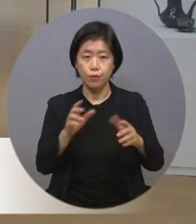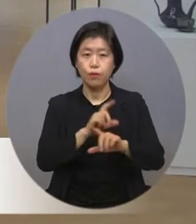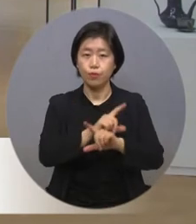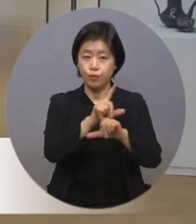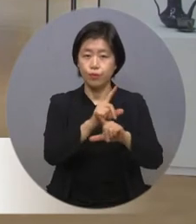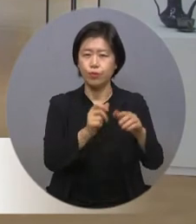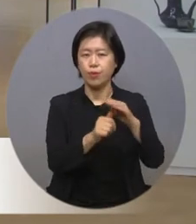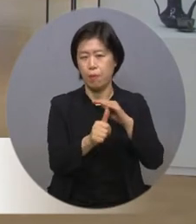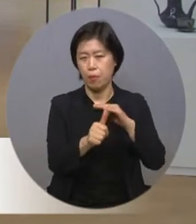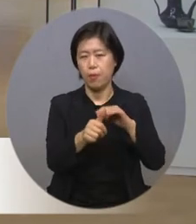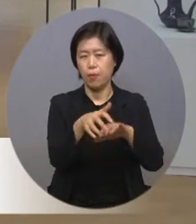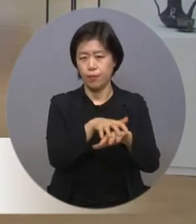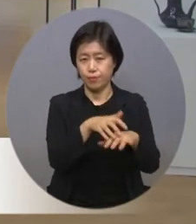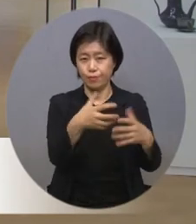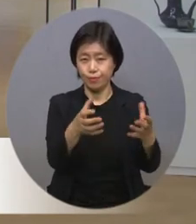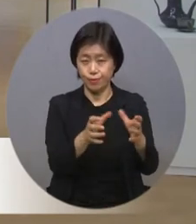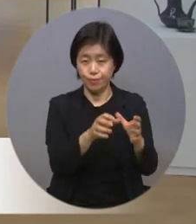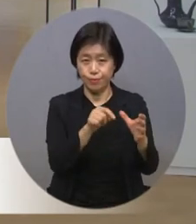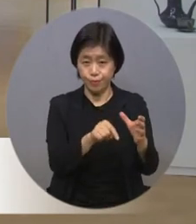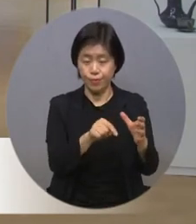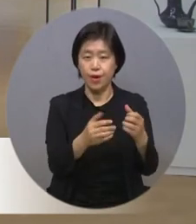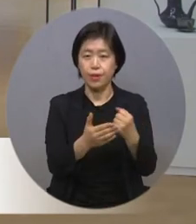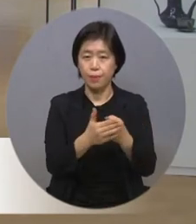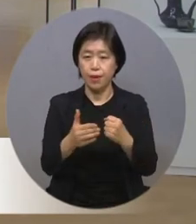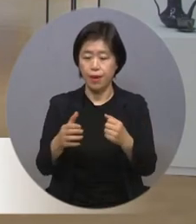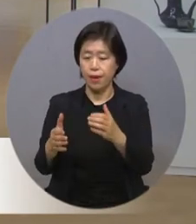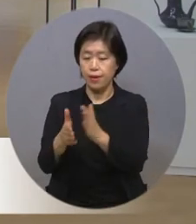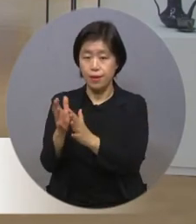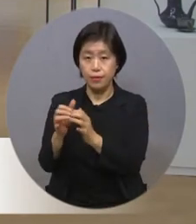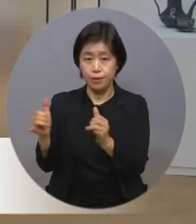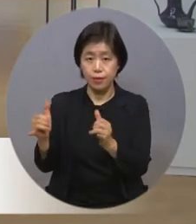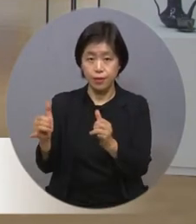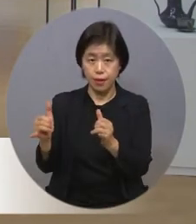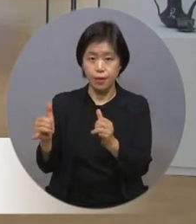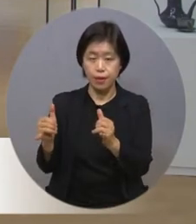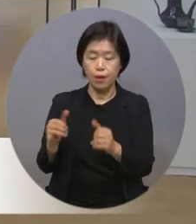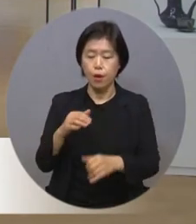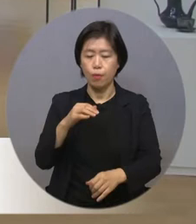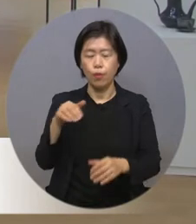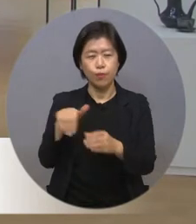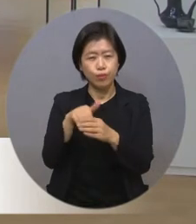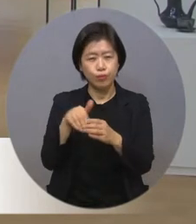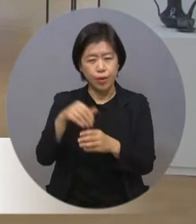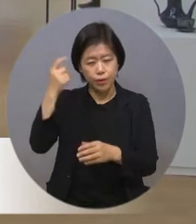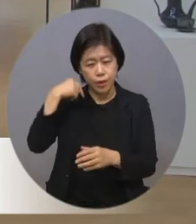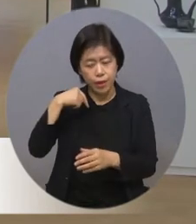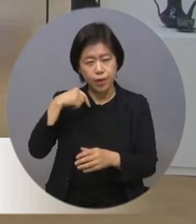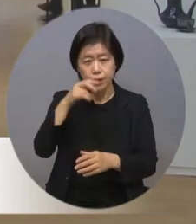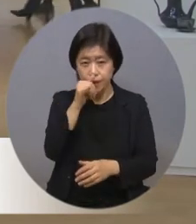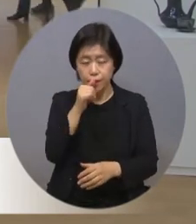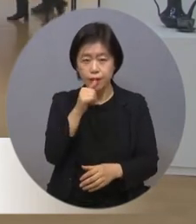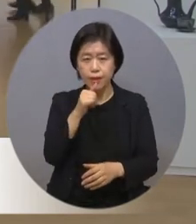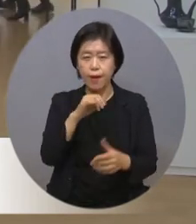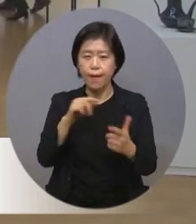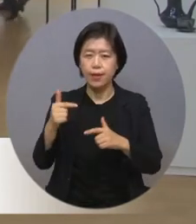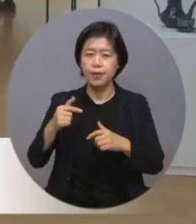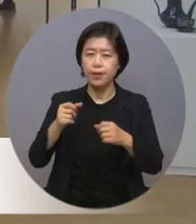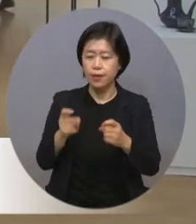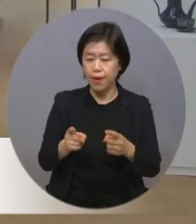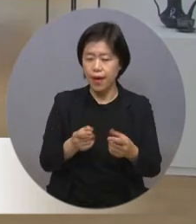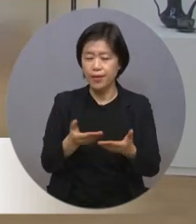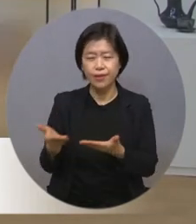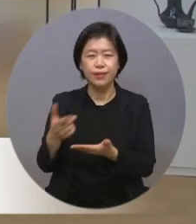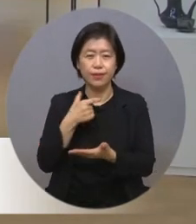전문단체로서 지역 시민들에게 문화 향유의 기회를 드리고자 열심히 활동하고